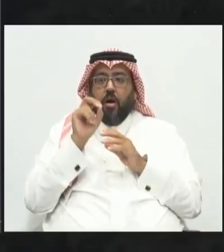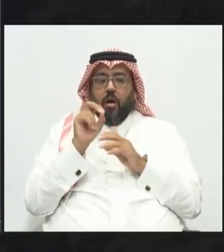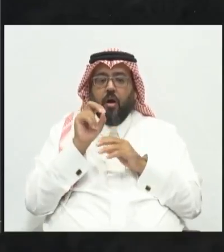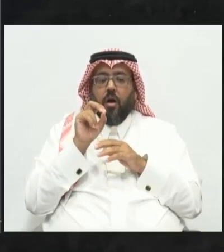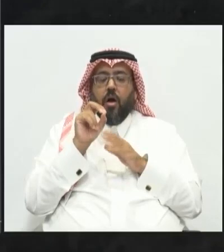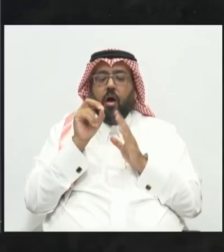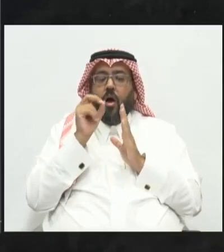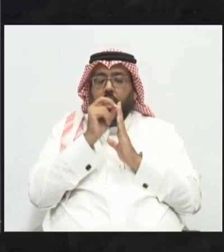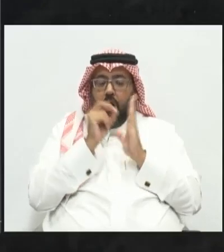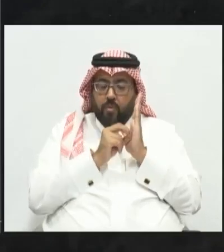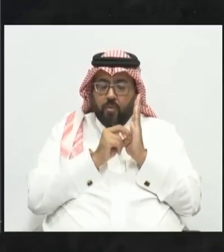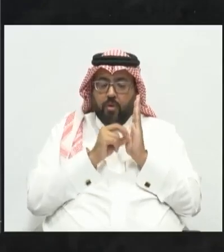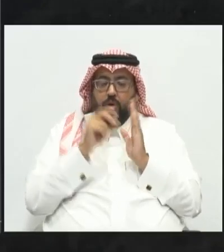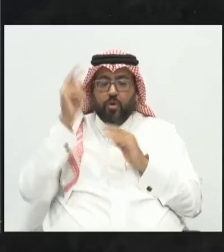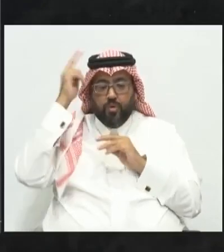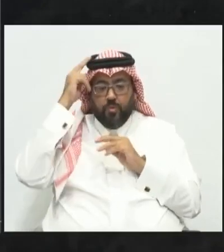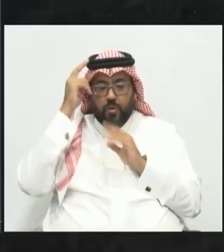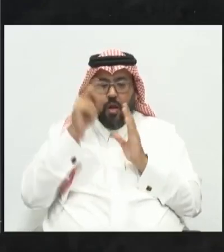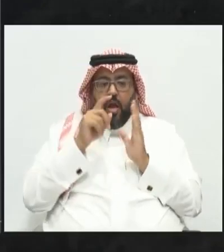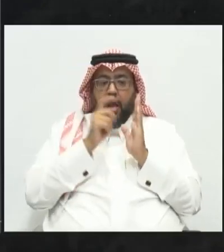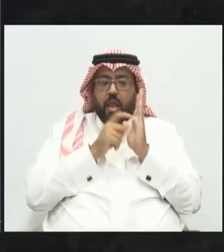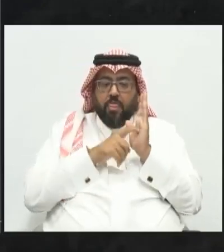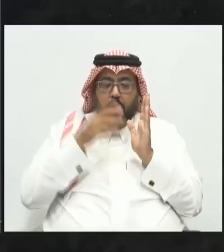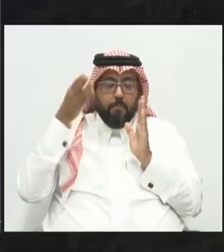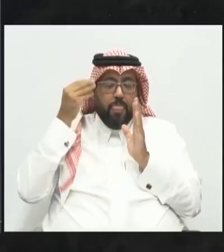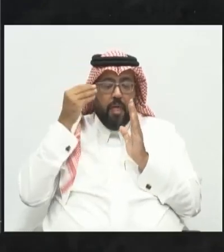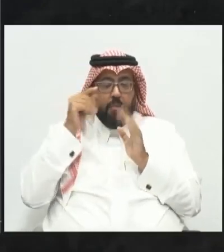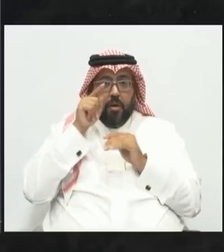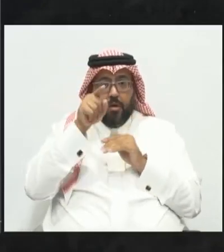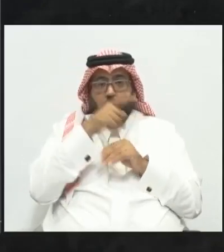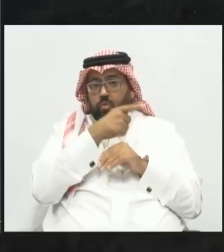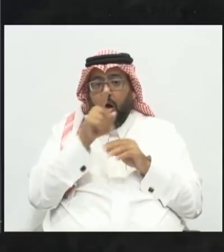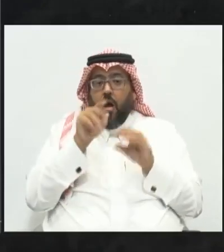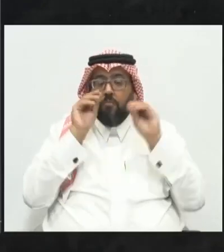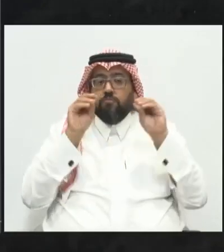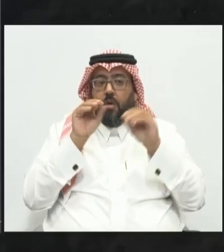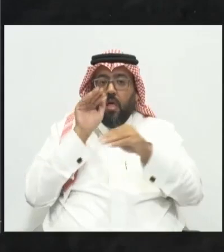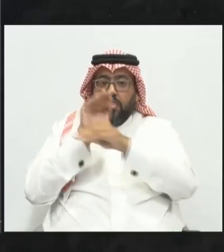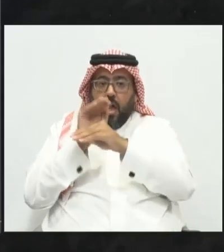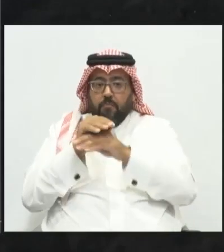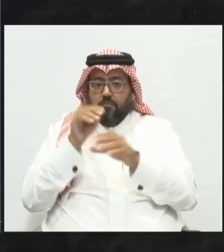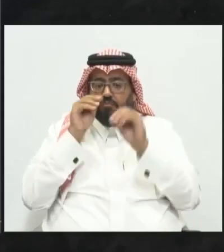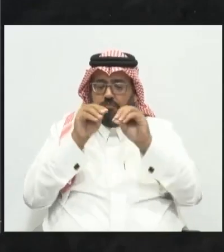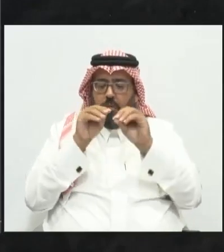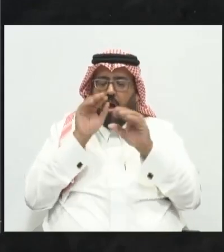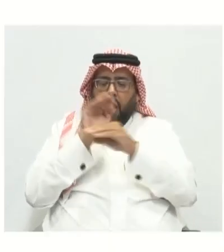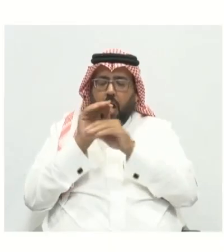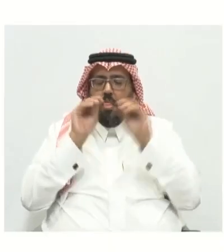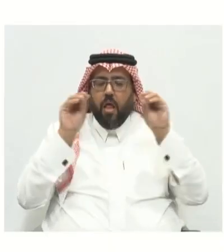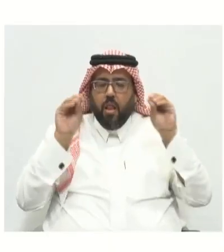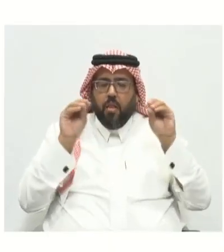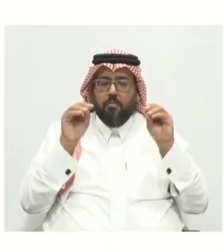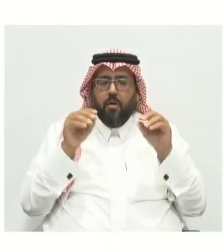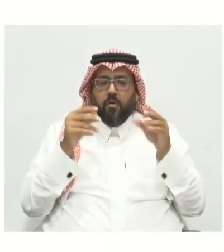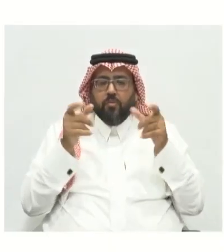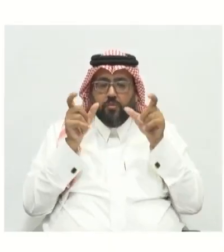المملكه العربيه السعوديه وهو النظام التعليمي ما يشتمل عليه من جانب الغرس وجانب ايضا